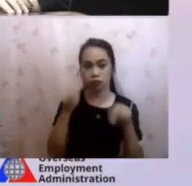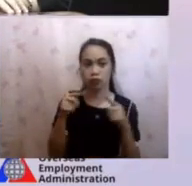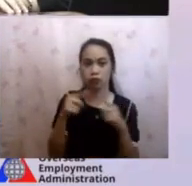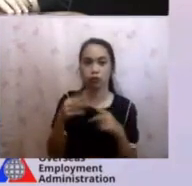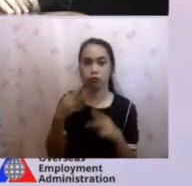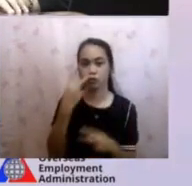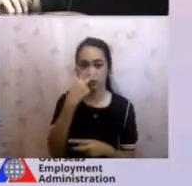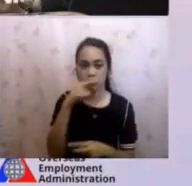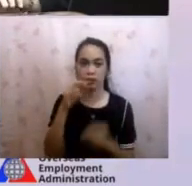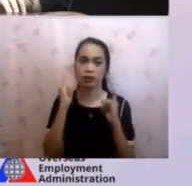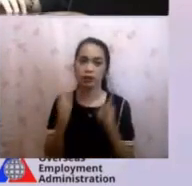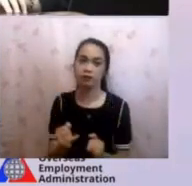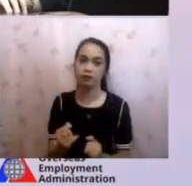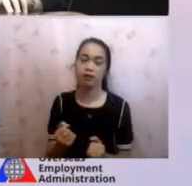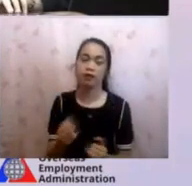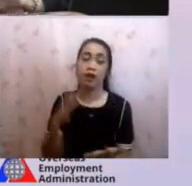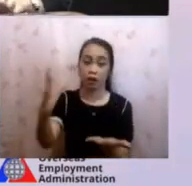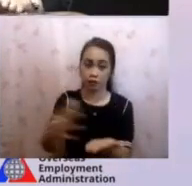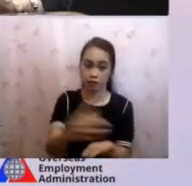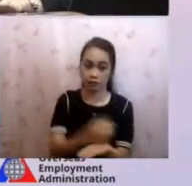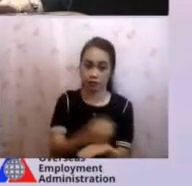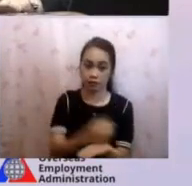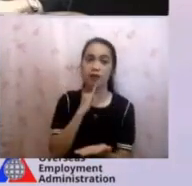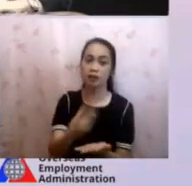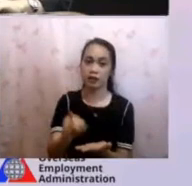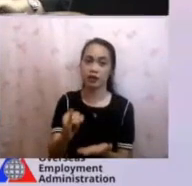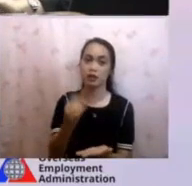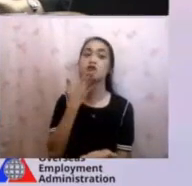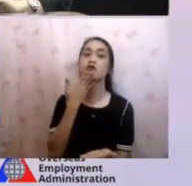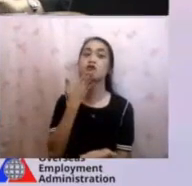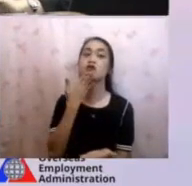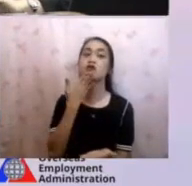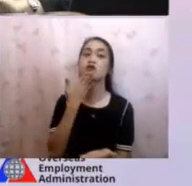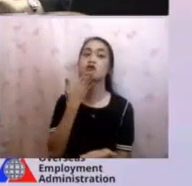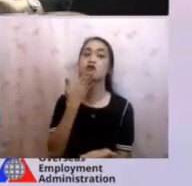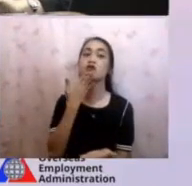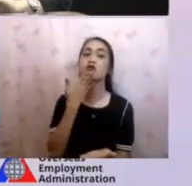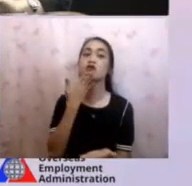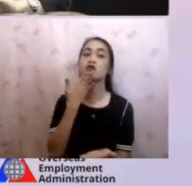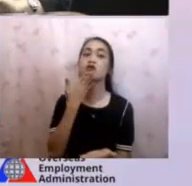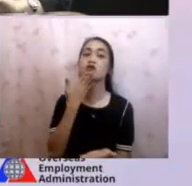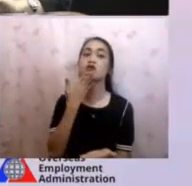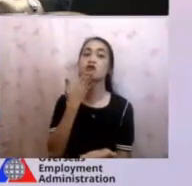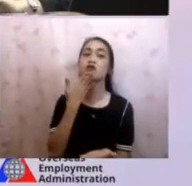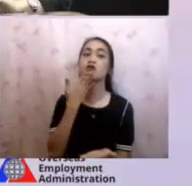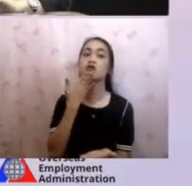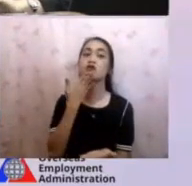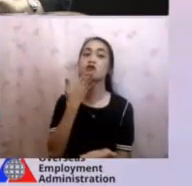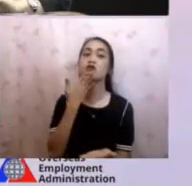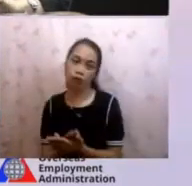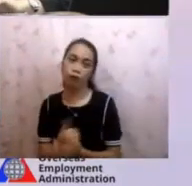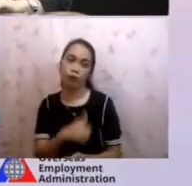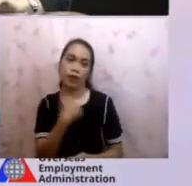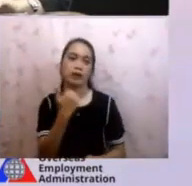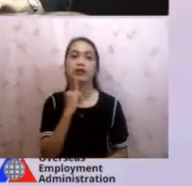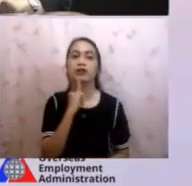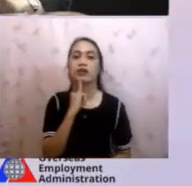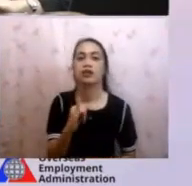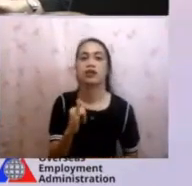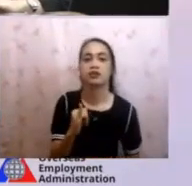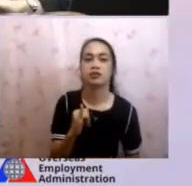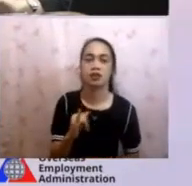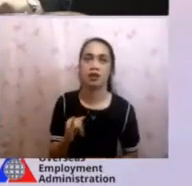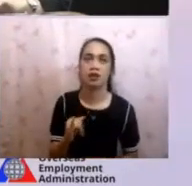salary. But then again, it really depends on the person. Kaya na ay uban, they love the job, pero gamay yung sweldo, naasay uban